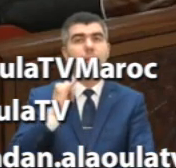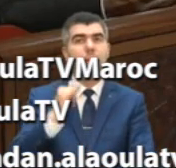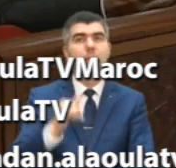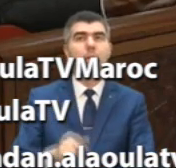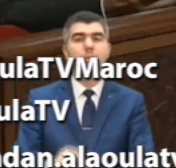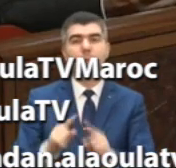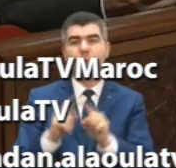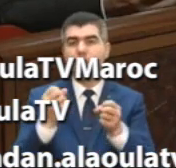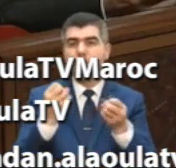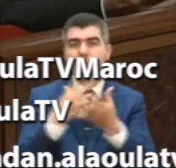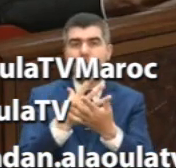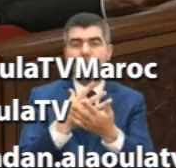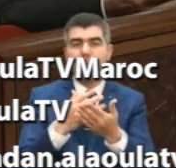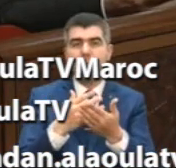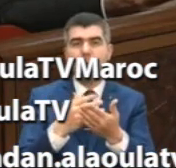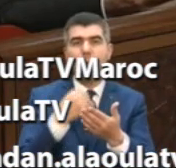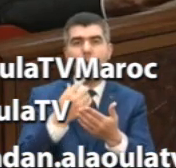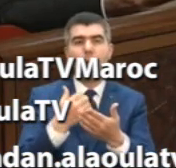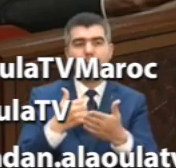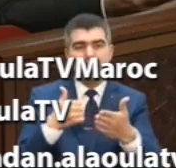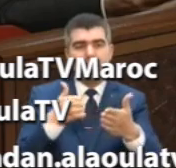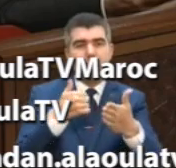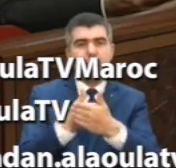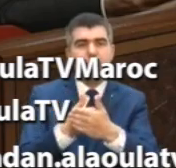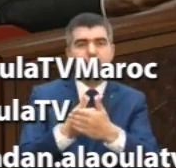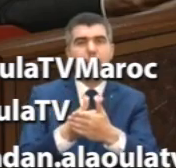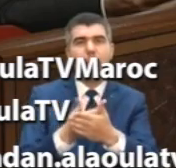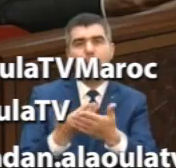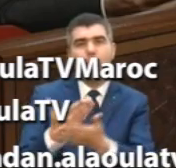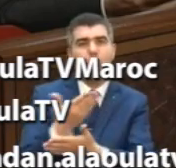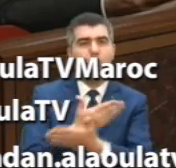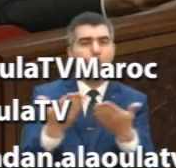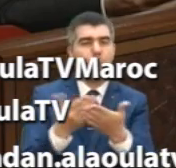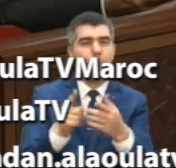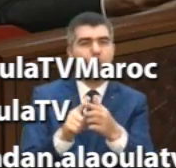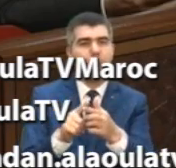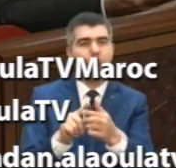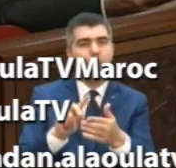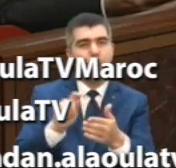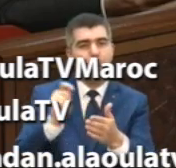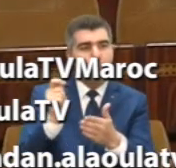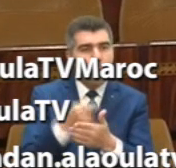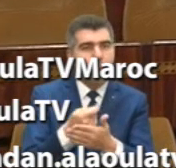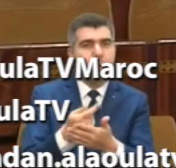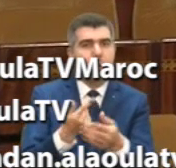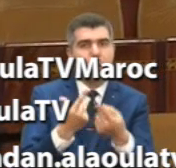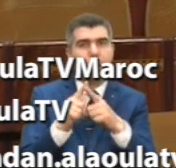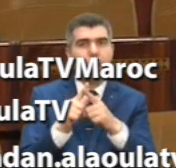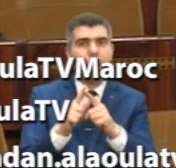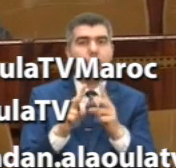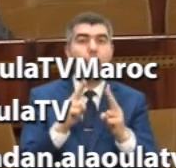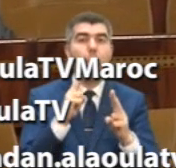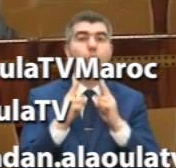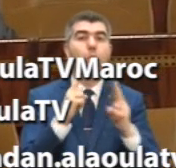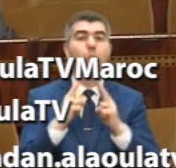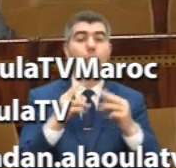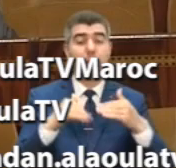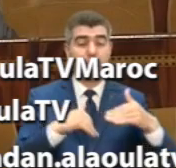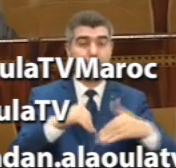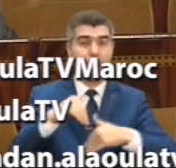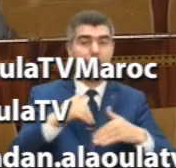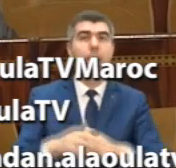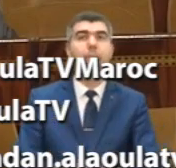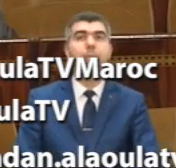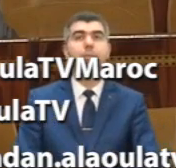ملفت للنظر الحوادث المرورية والاعتداءات على المواطنين المستعملين لطريق السيارة،